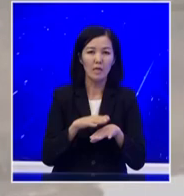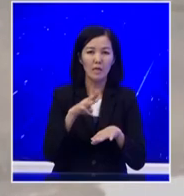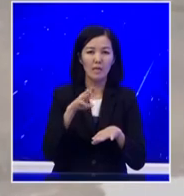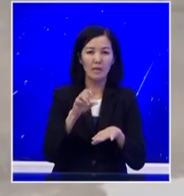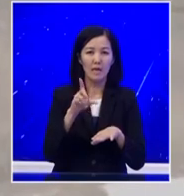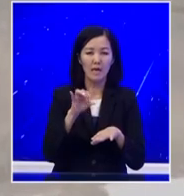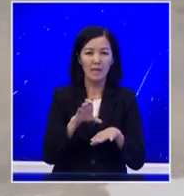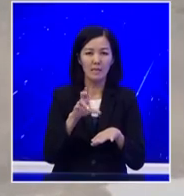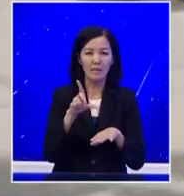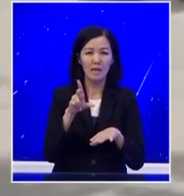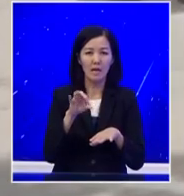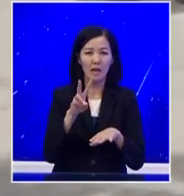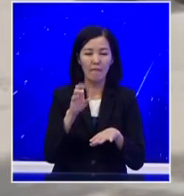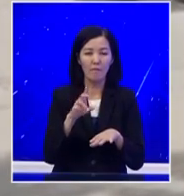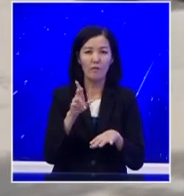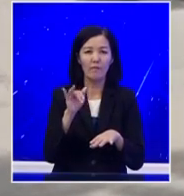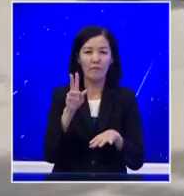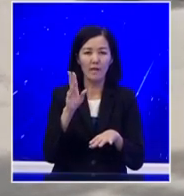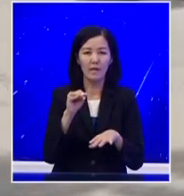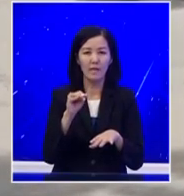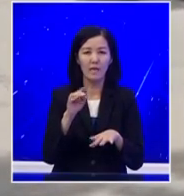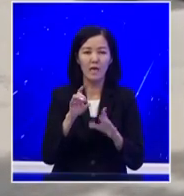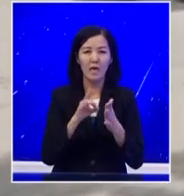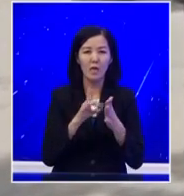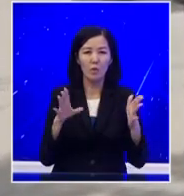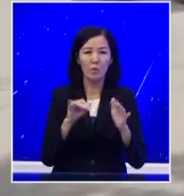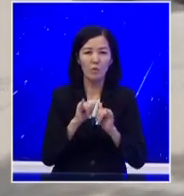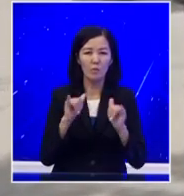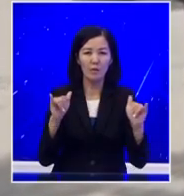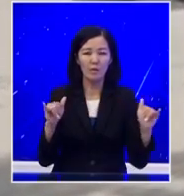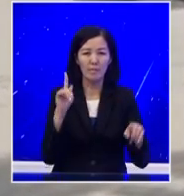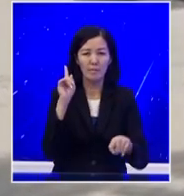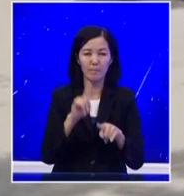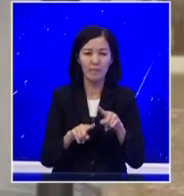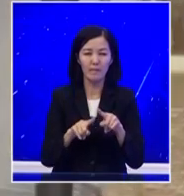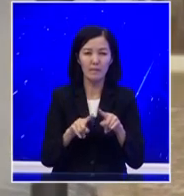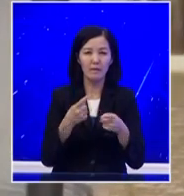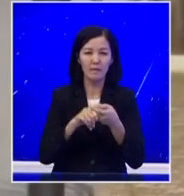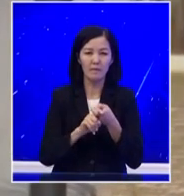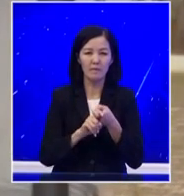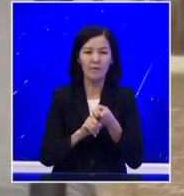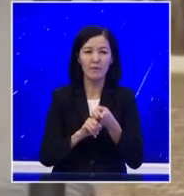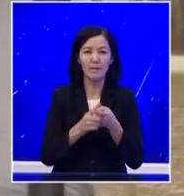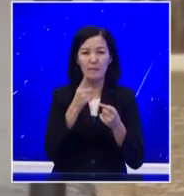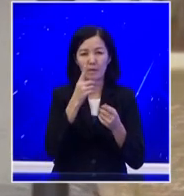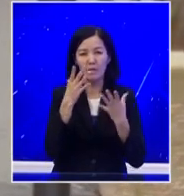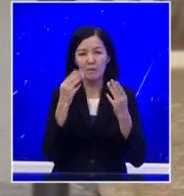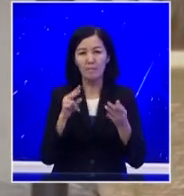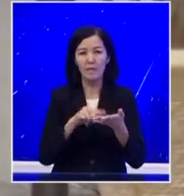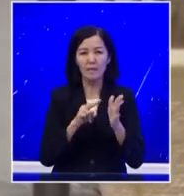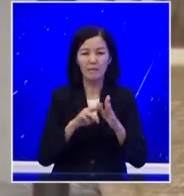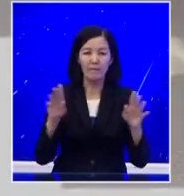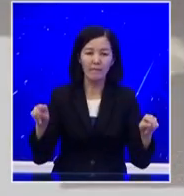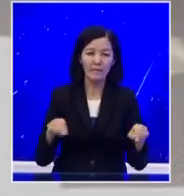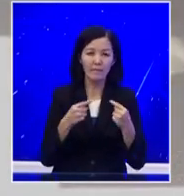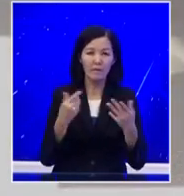калифорния и флорида там регистрирует рекордные темпы прироста заболевших техасе где в ближайшие дни планировали возобновить работу у